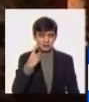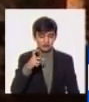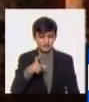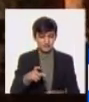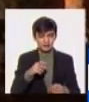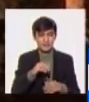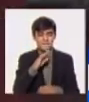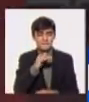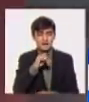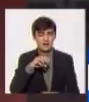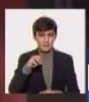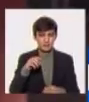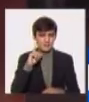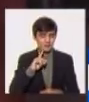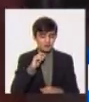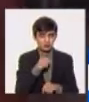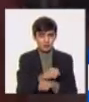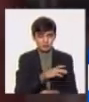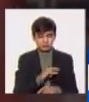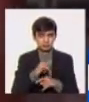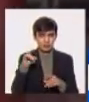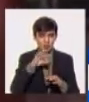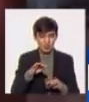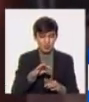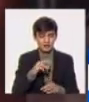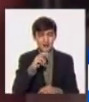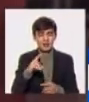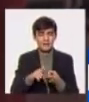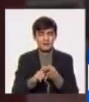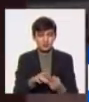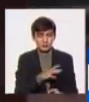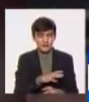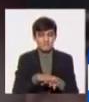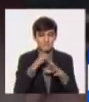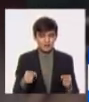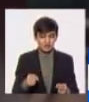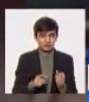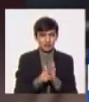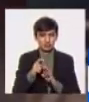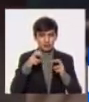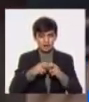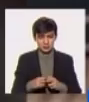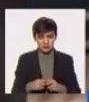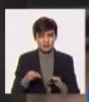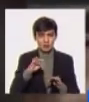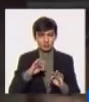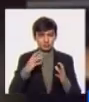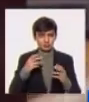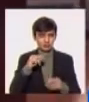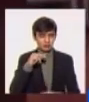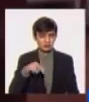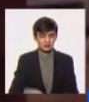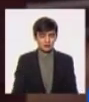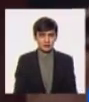Филиппины приостановили регулярные международные рейсы из-за пандемии коронавируса. Власти начали расследование инцидента.